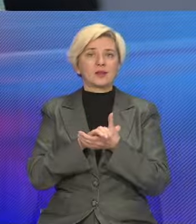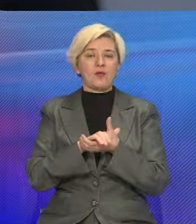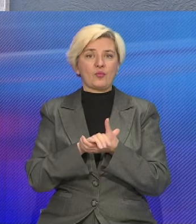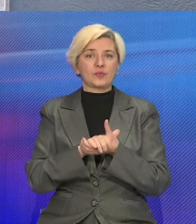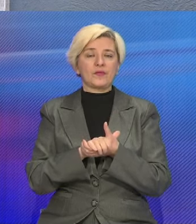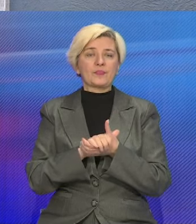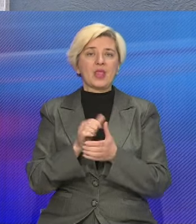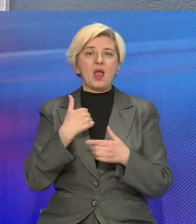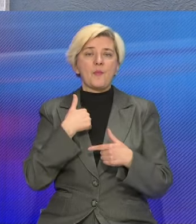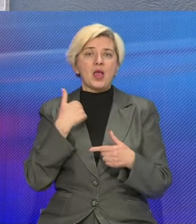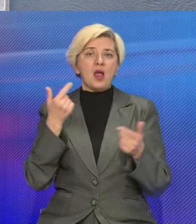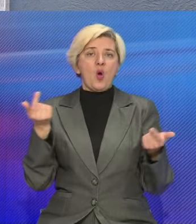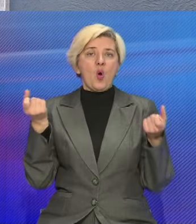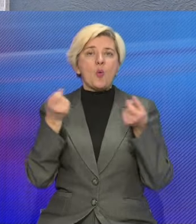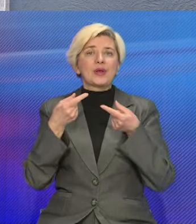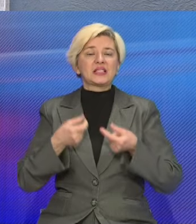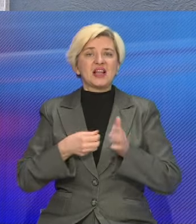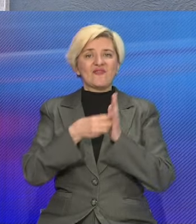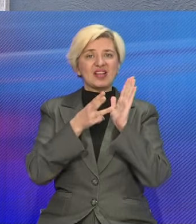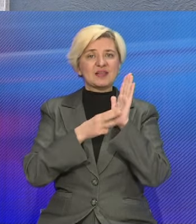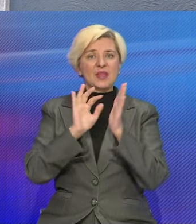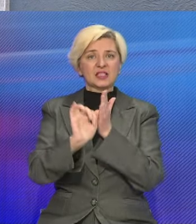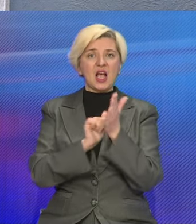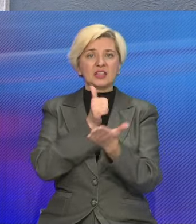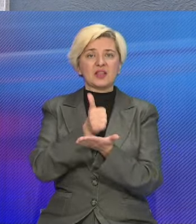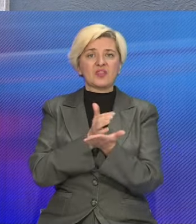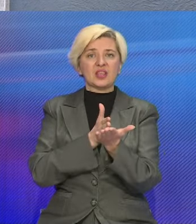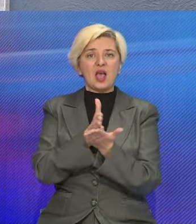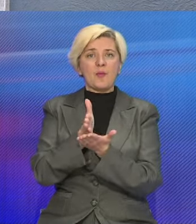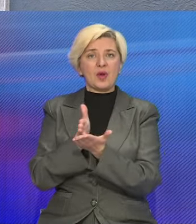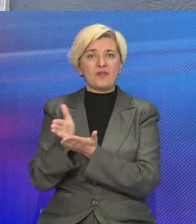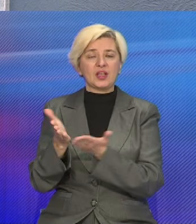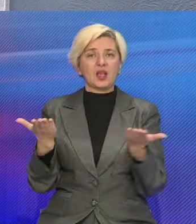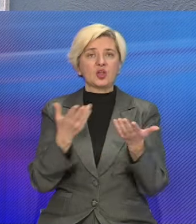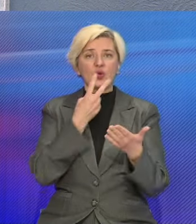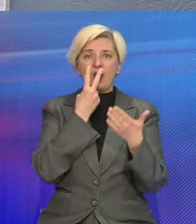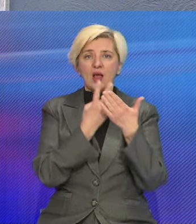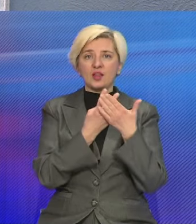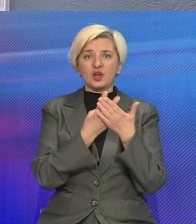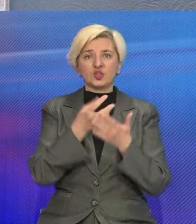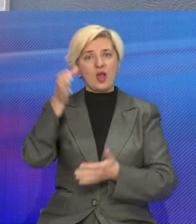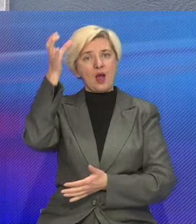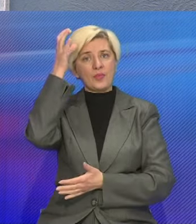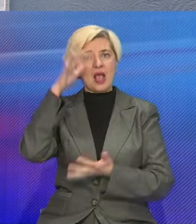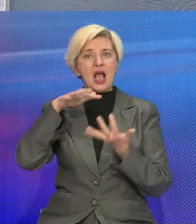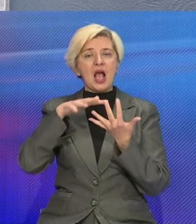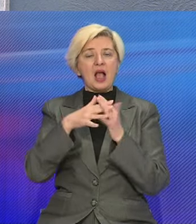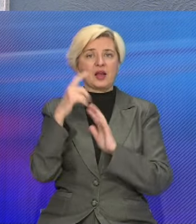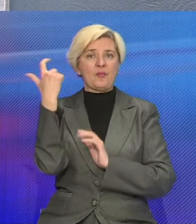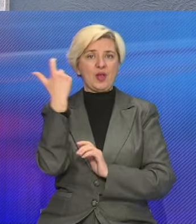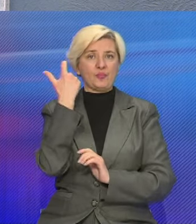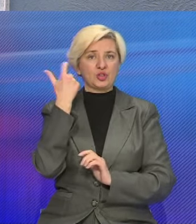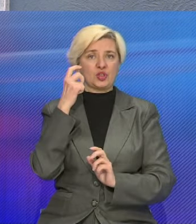молодіжі основних направлений, які отражають образовання, агропромісленний комплекс, роботизацію,